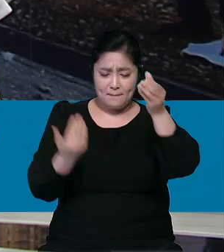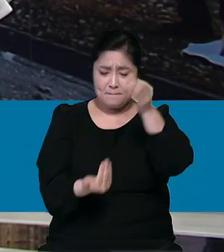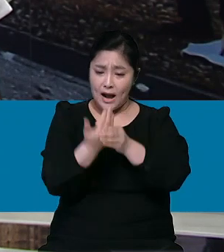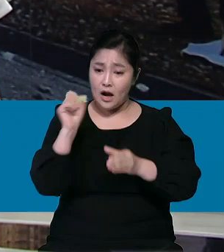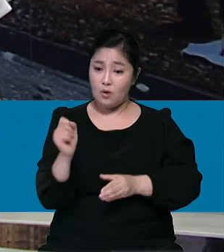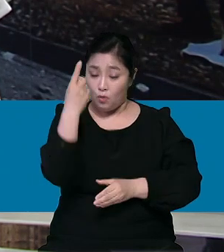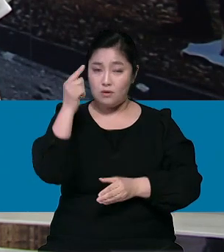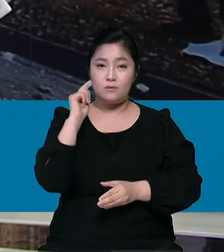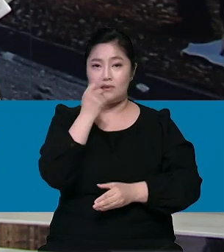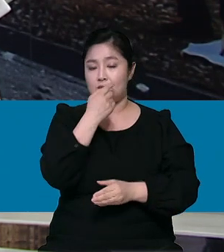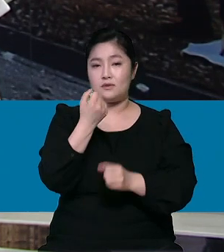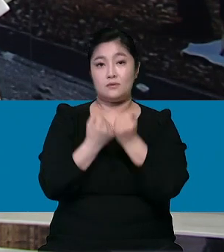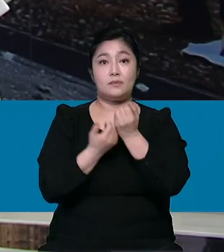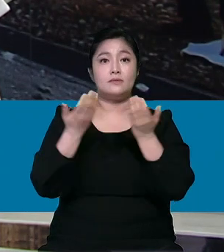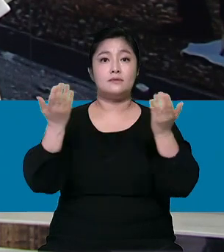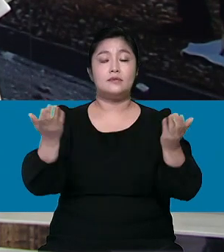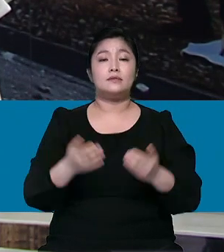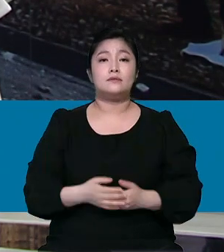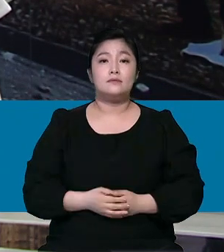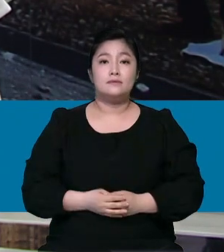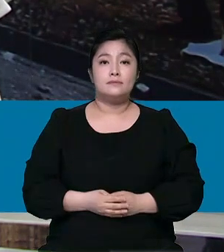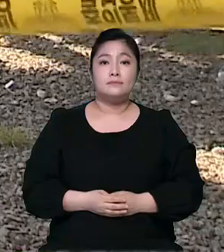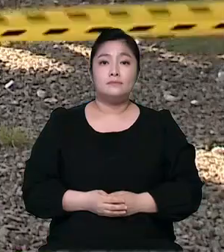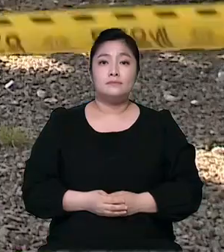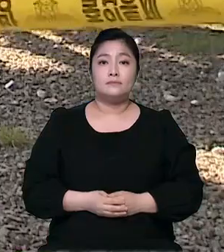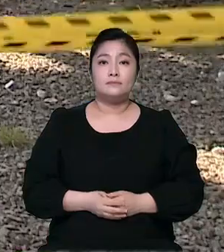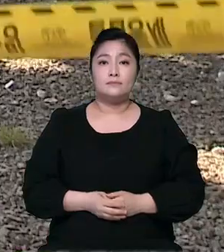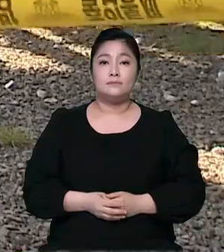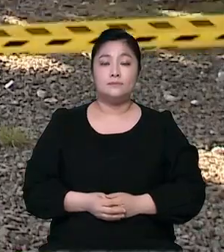개요를 이기혁 기자가 보도합니다.